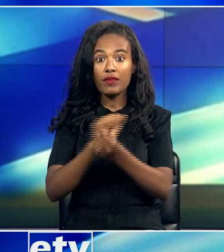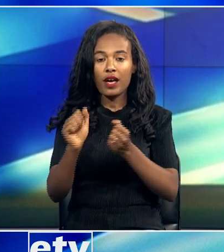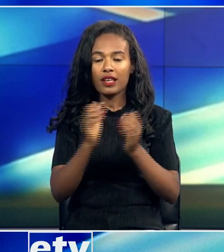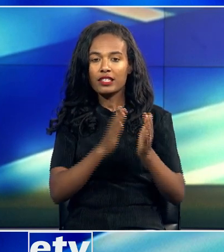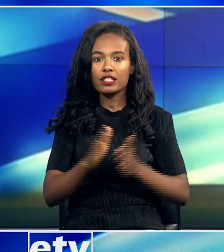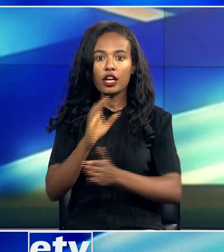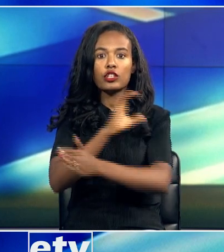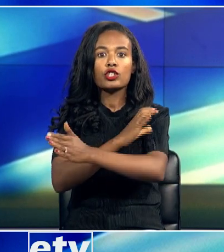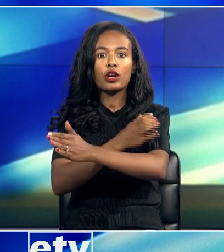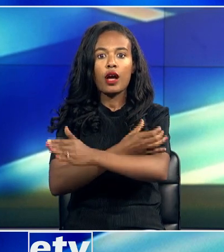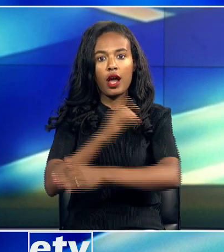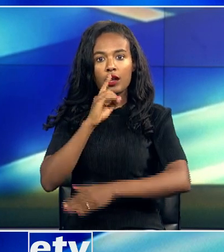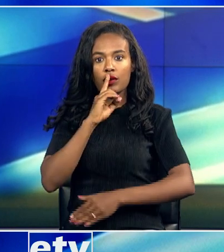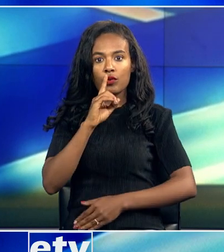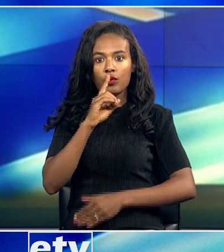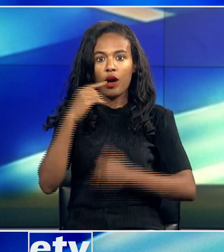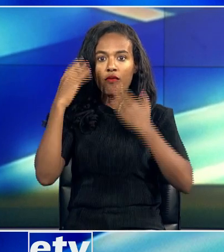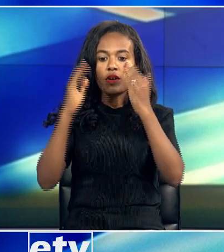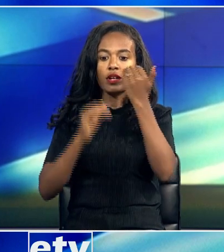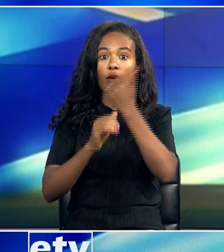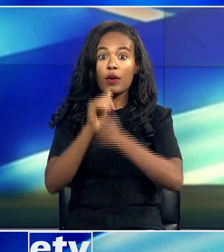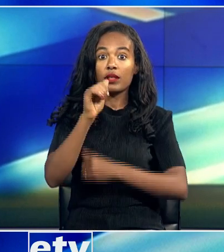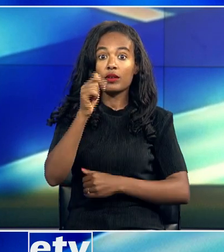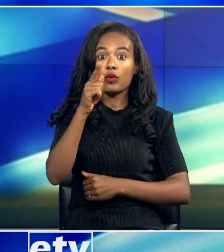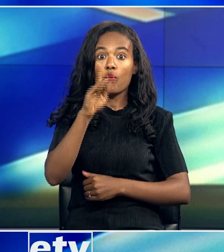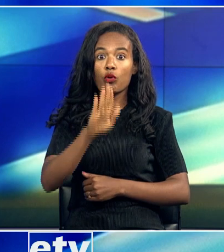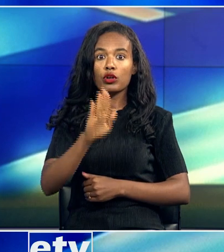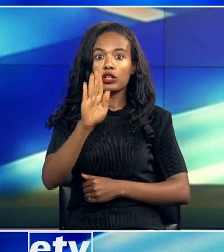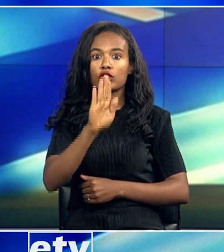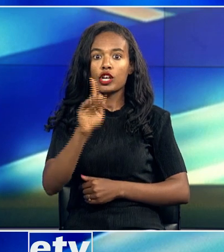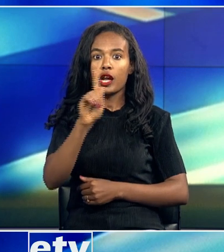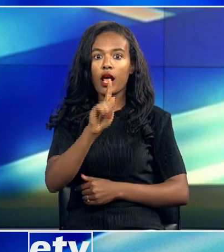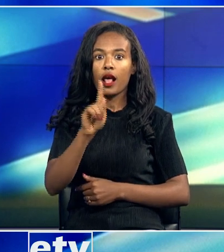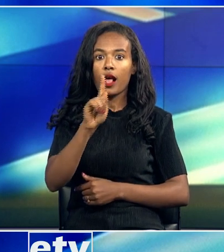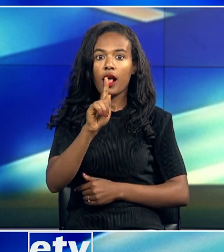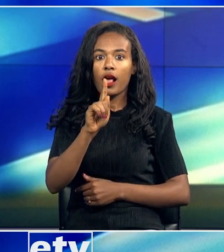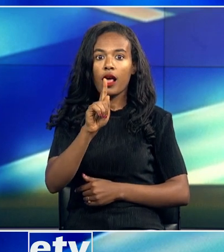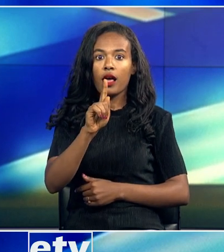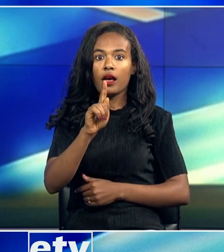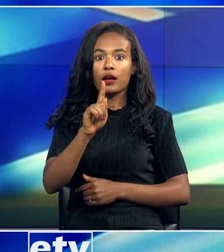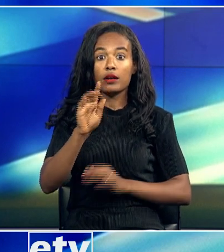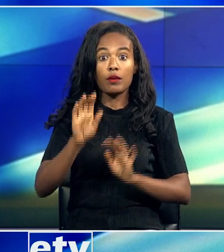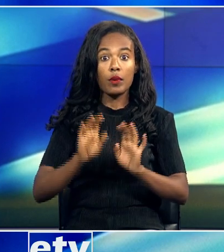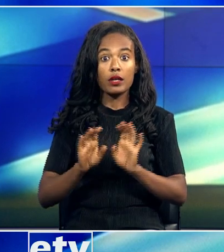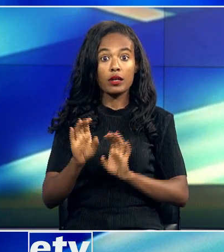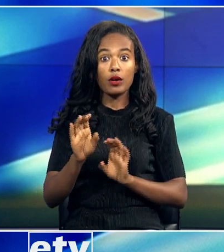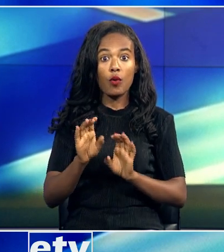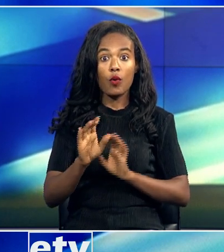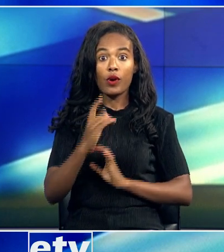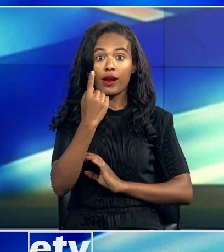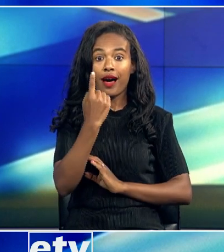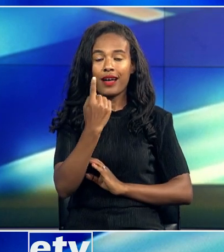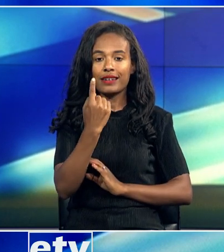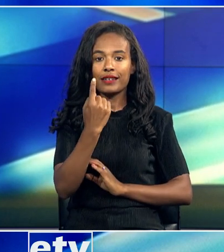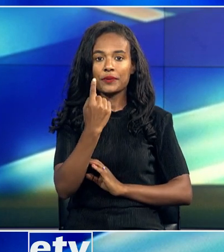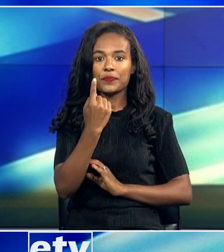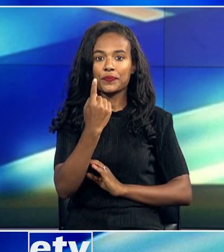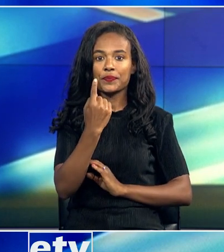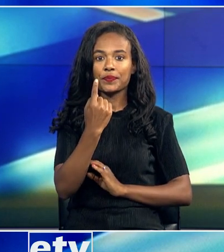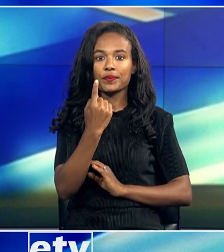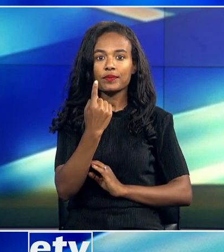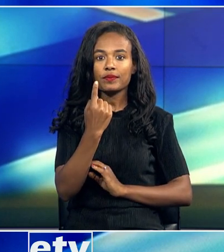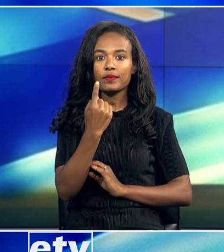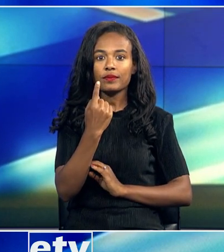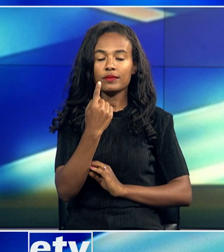ነው የነበረው። አፋርን ለማጥለቅ አሁን ሆነ ሸኔ አሁን እዛ ትግራይ ውጊያ ላይ እንደ አንድ